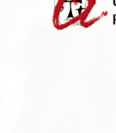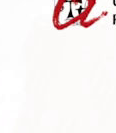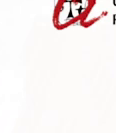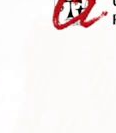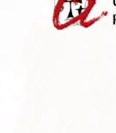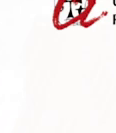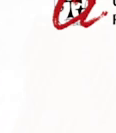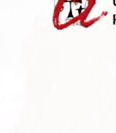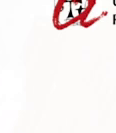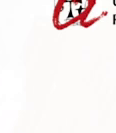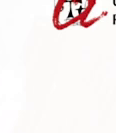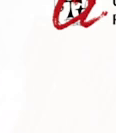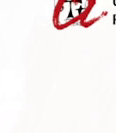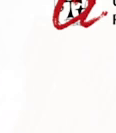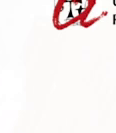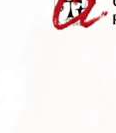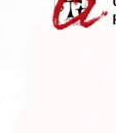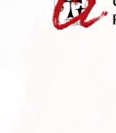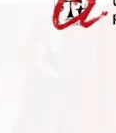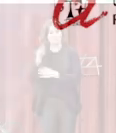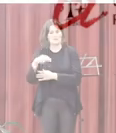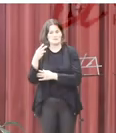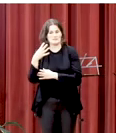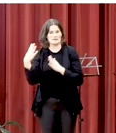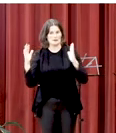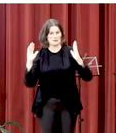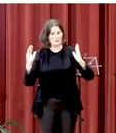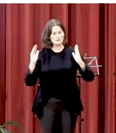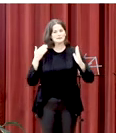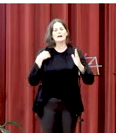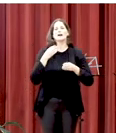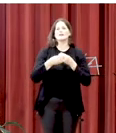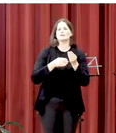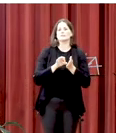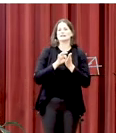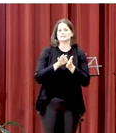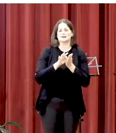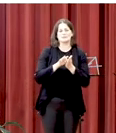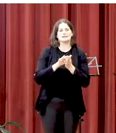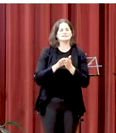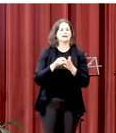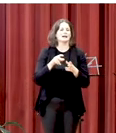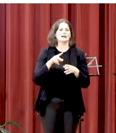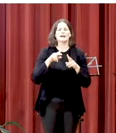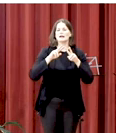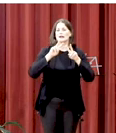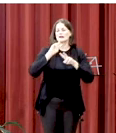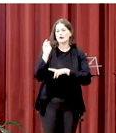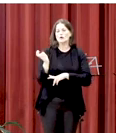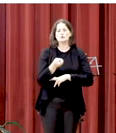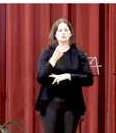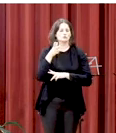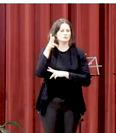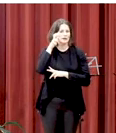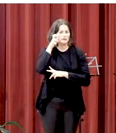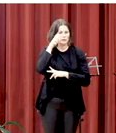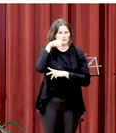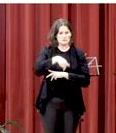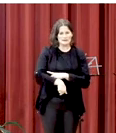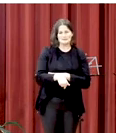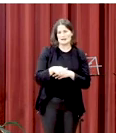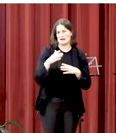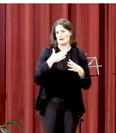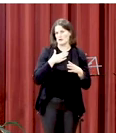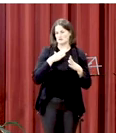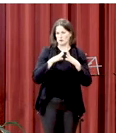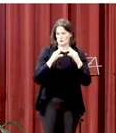acadèmic 2023-2024, realitzat pel Servei de Recursos Audiovisuals i el Servei de Comunicació de la nostra